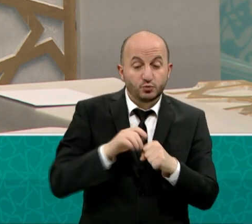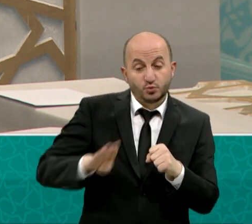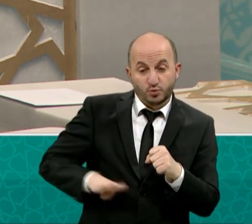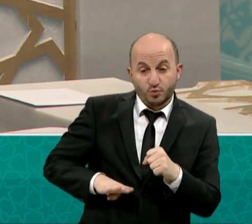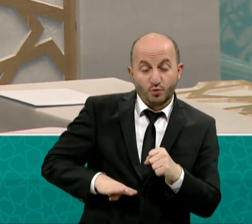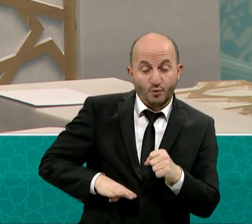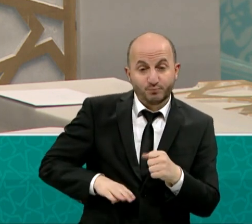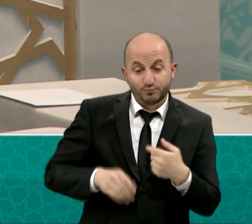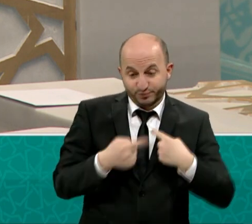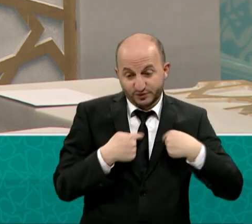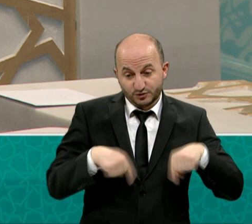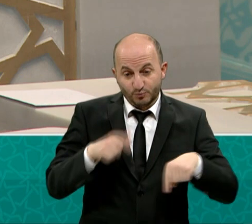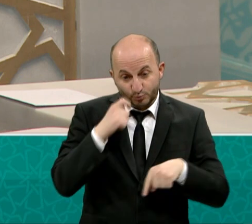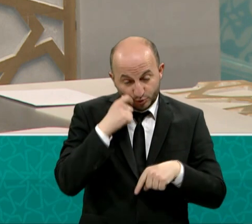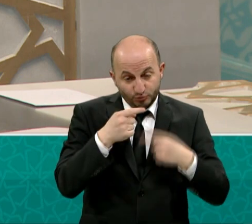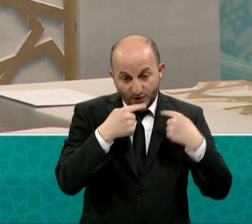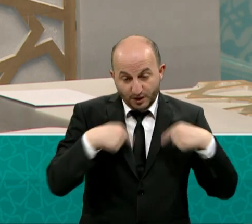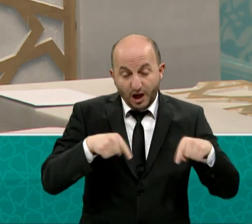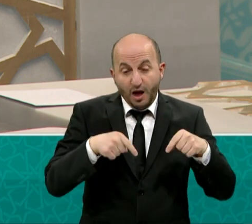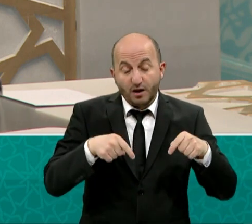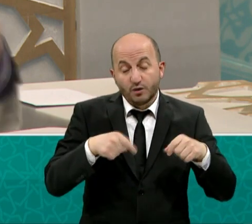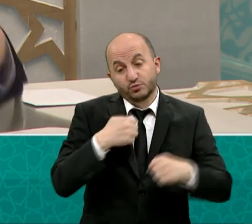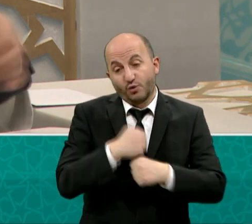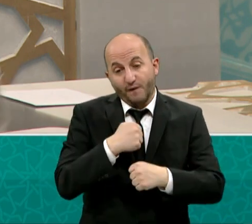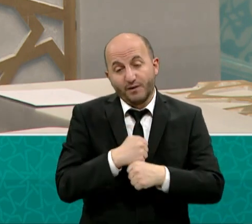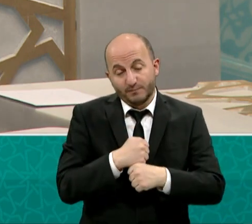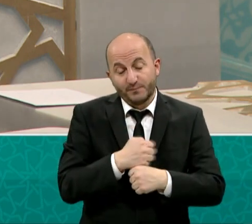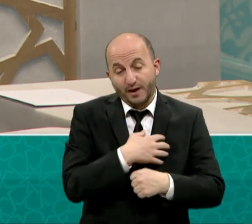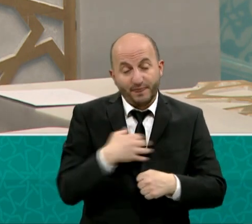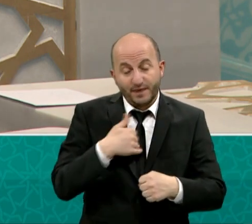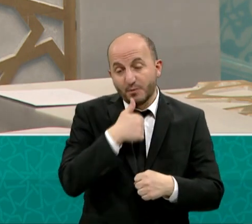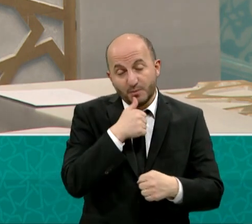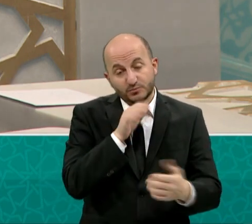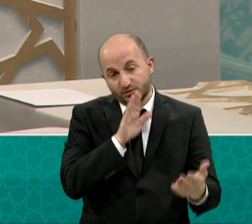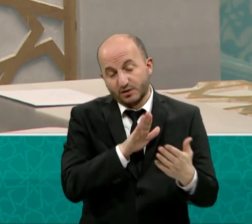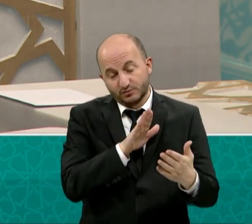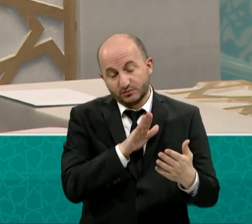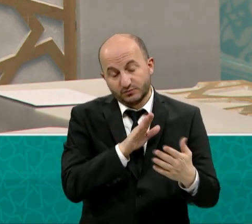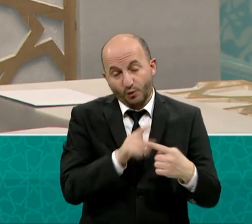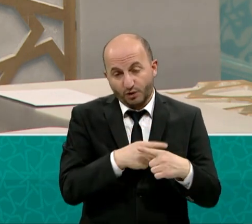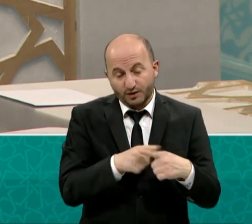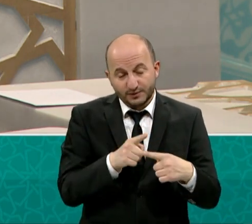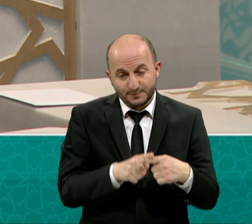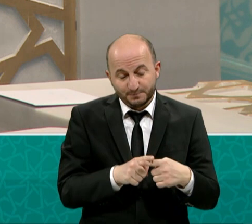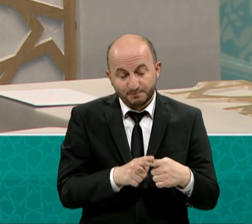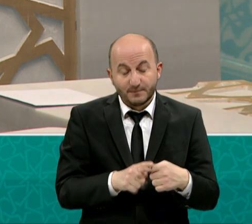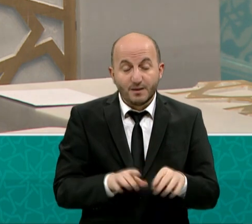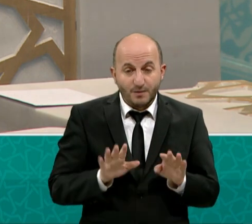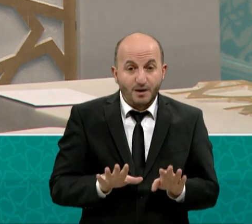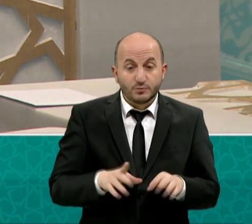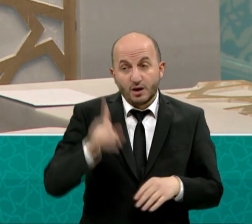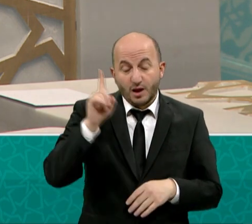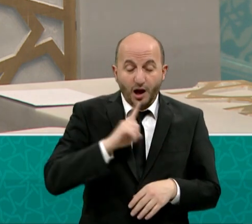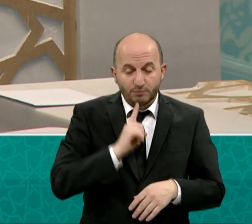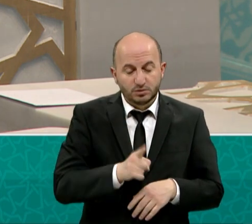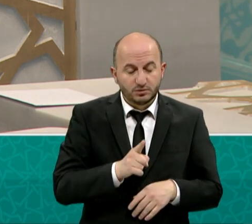olarak, Müslümanlar olarak hepimizin anne babamıza karşı ortak görev ve sorumluluklarımız. Ama bunu